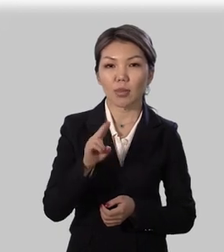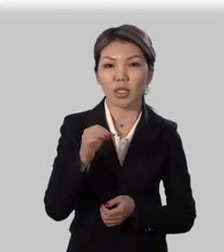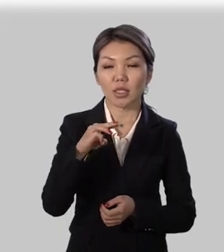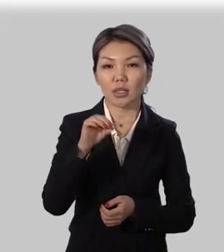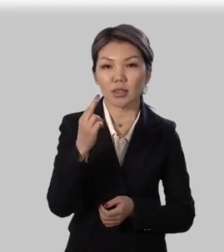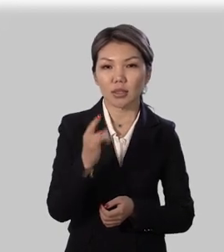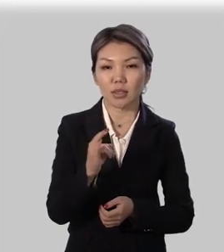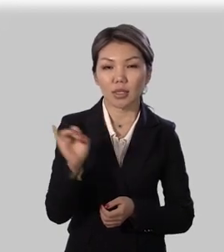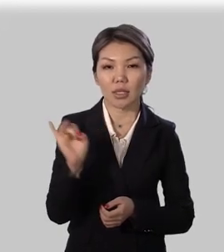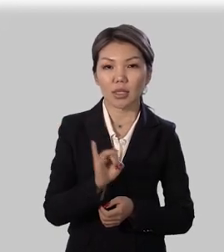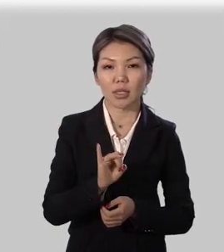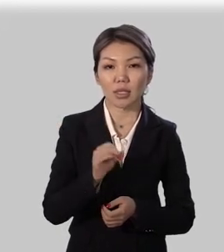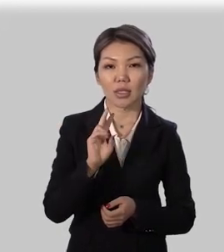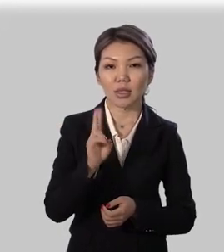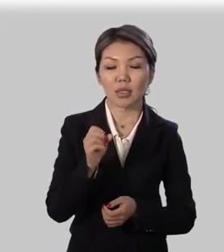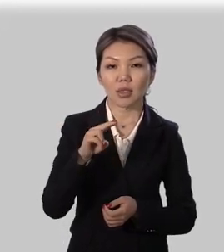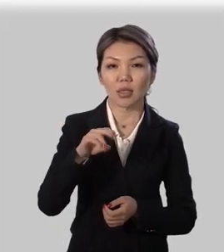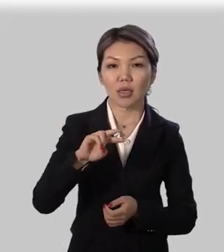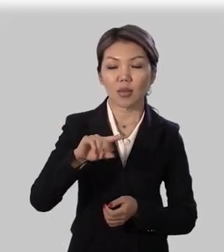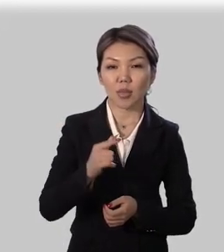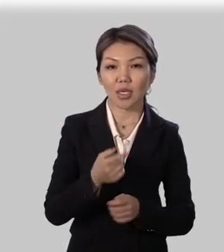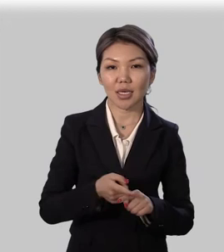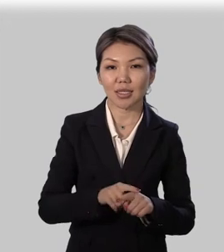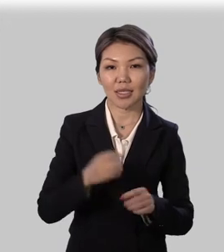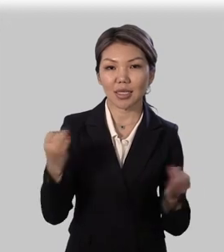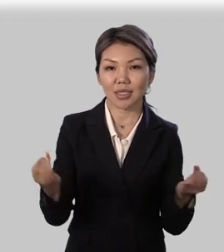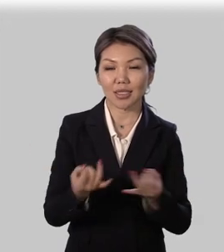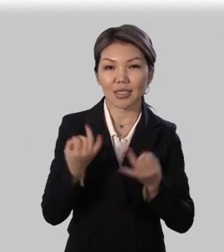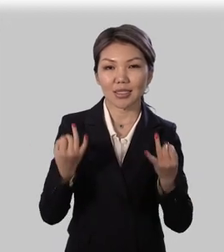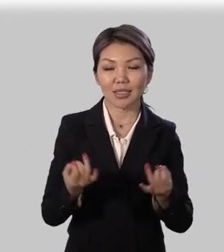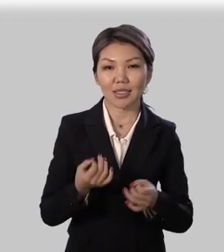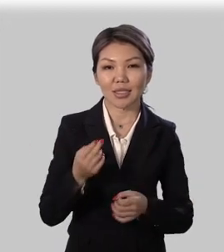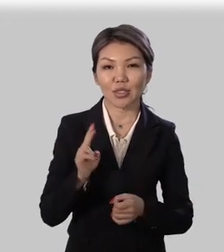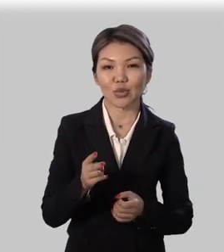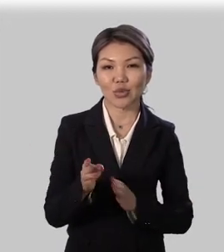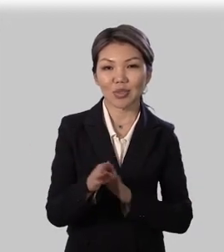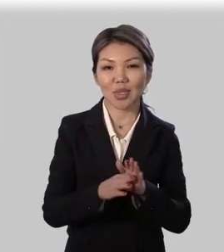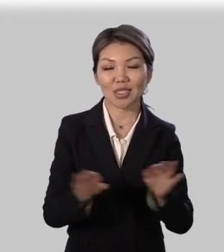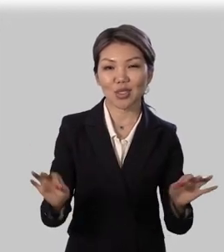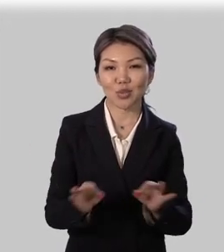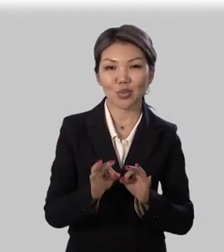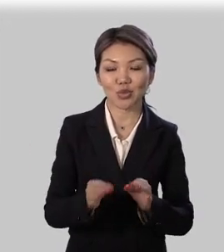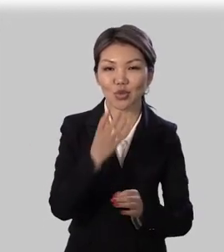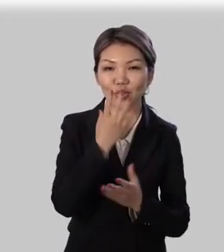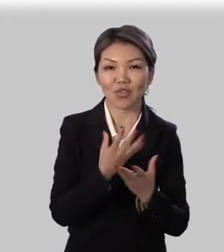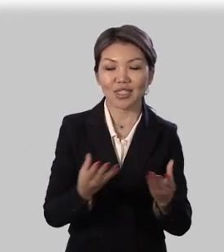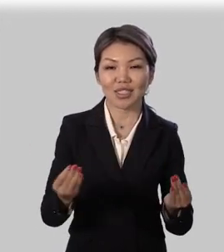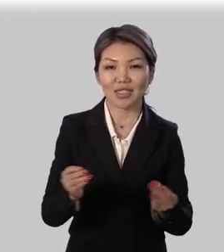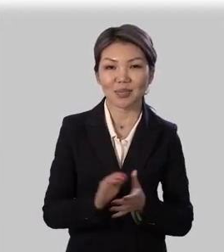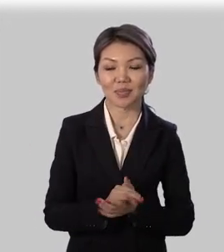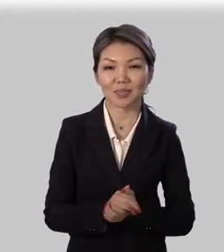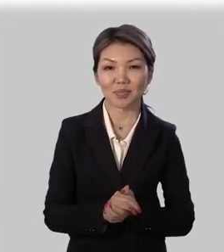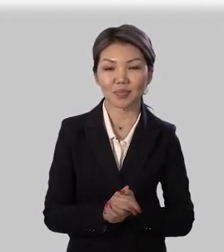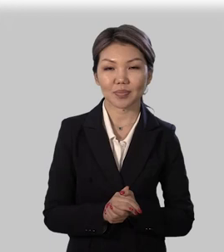вот такой интересный оркестр у весны на фоне merck нищего снега журчащих струй ок с